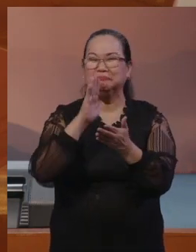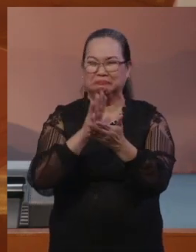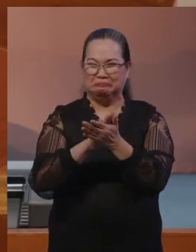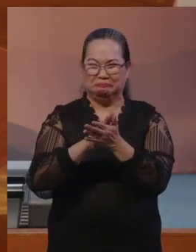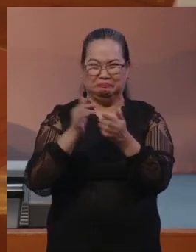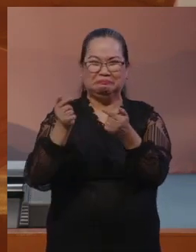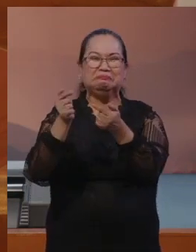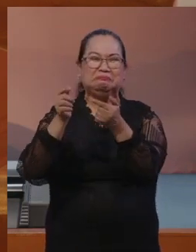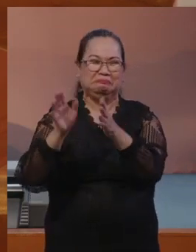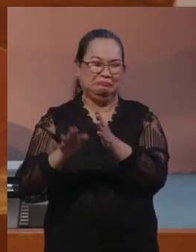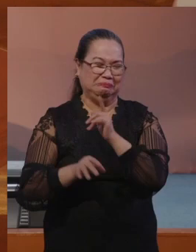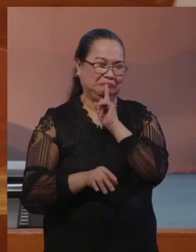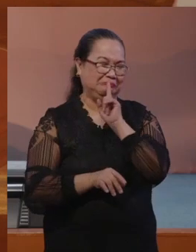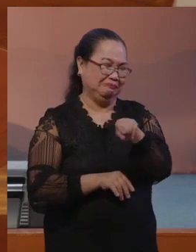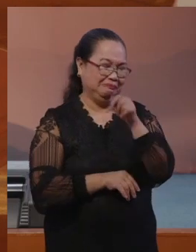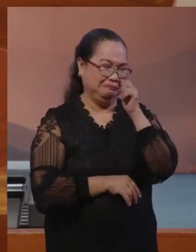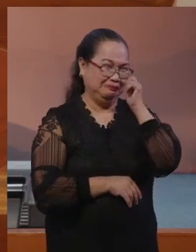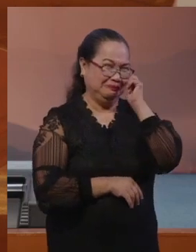Oo nga.